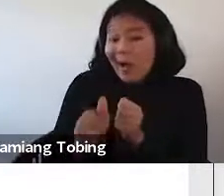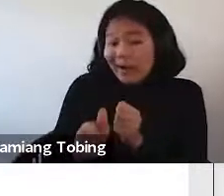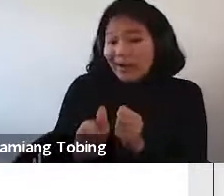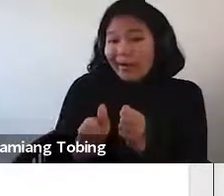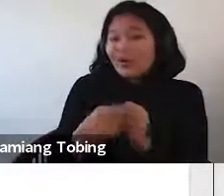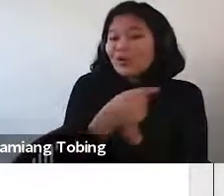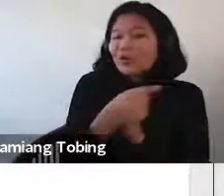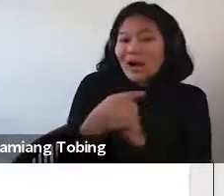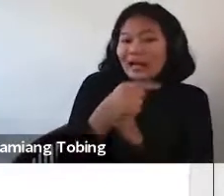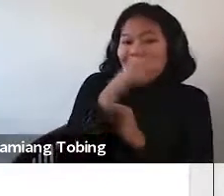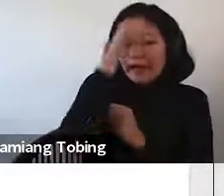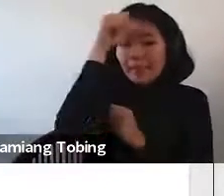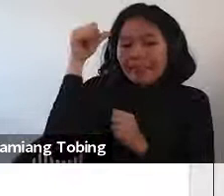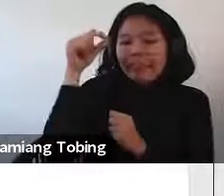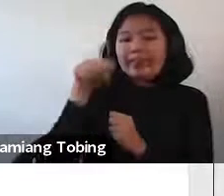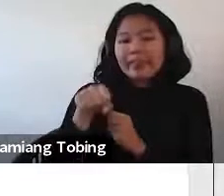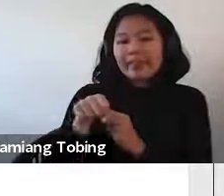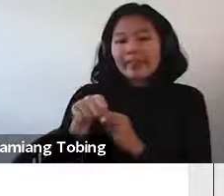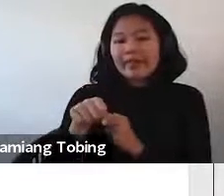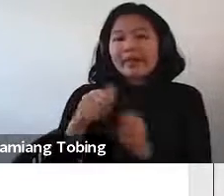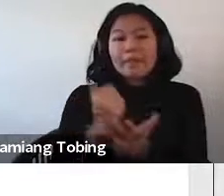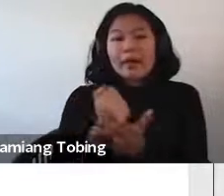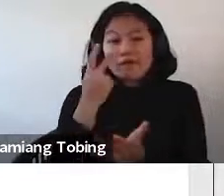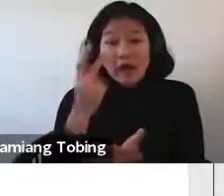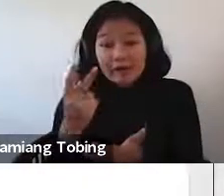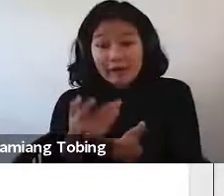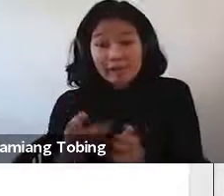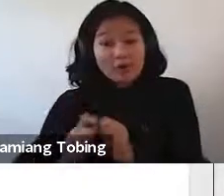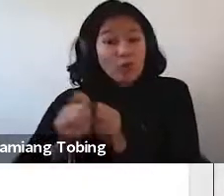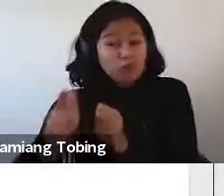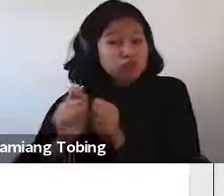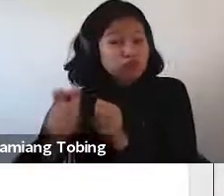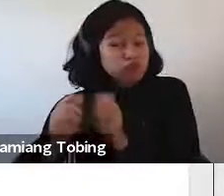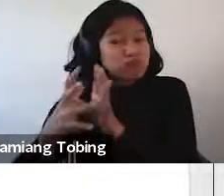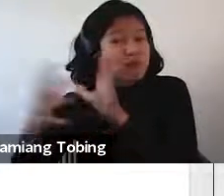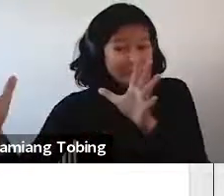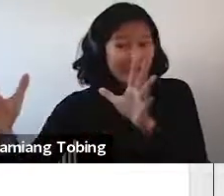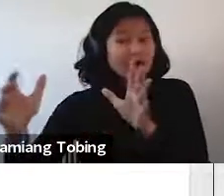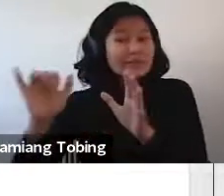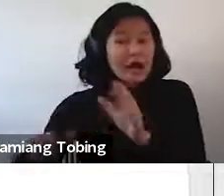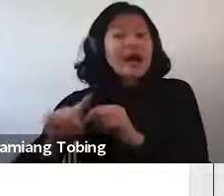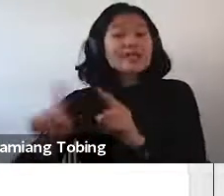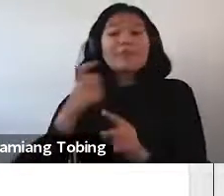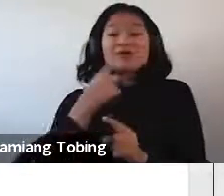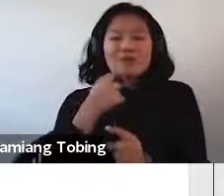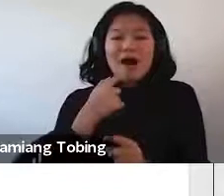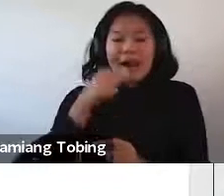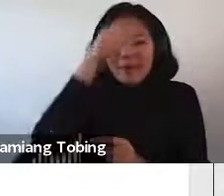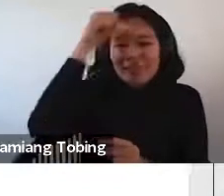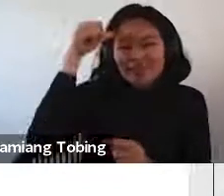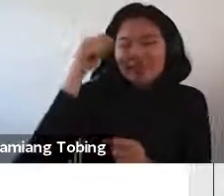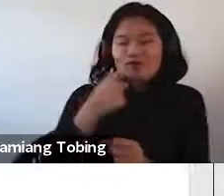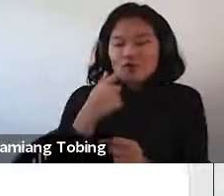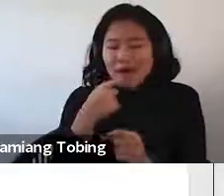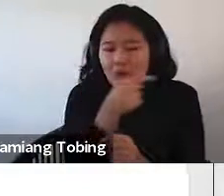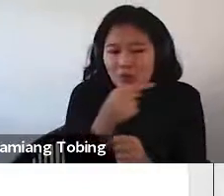Walaupun sebetulnya faktanya pengeluaran itu banyak, tetapi mereka kemudian coba melakukan penghematan. Kemudian ada